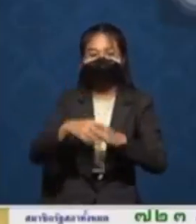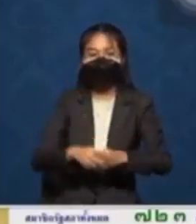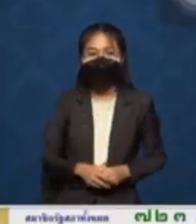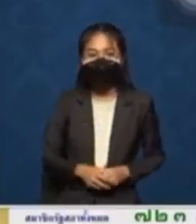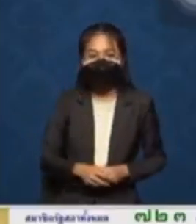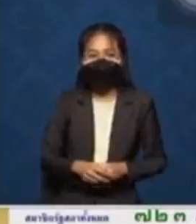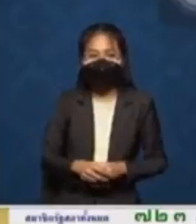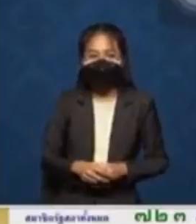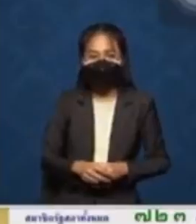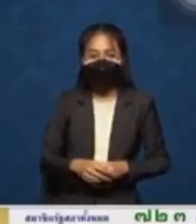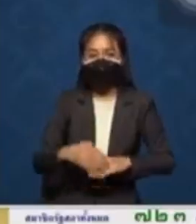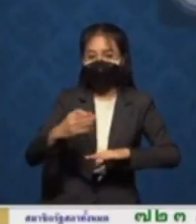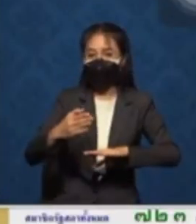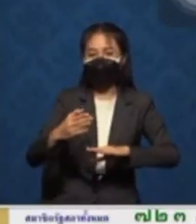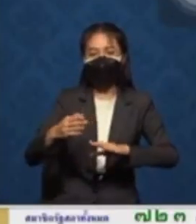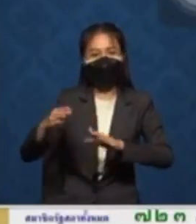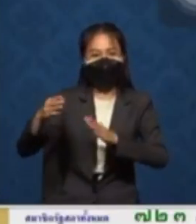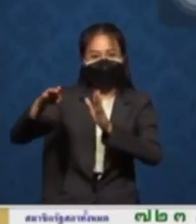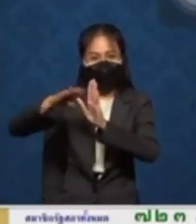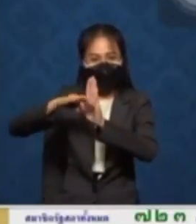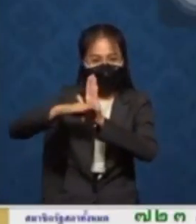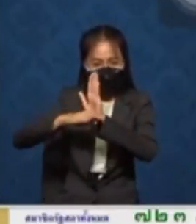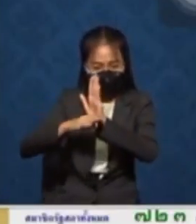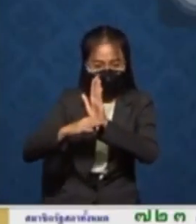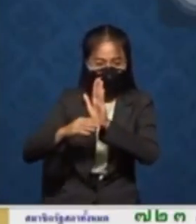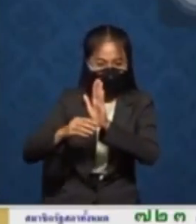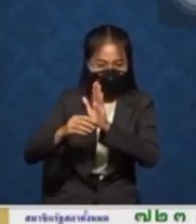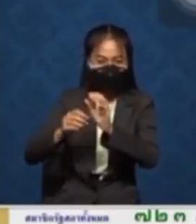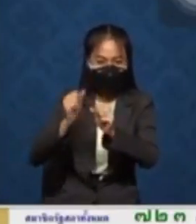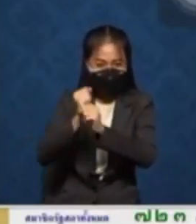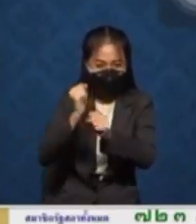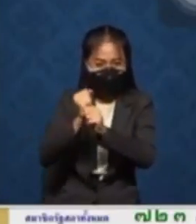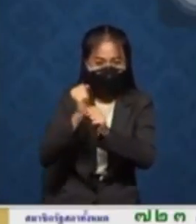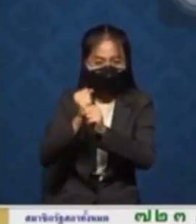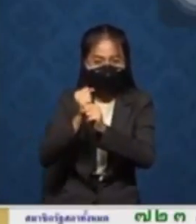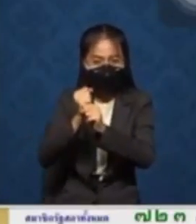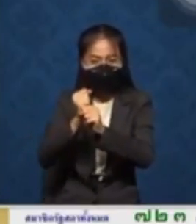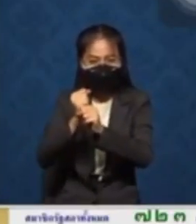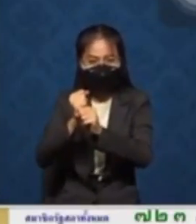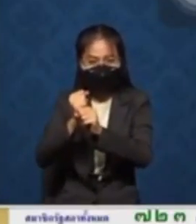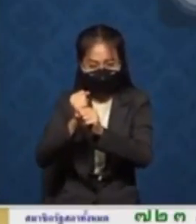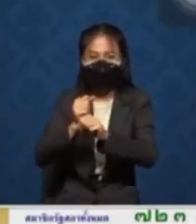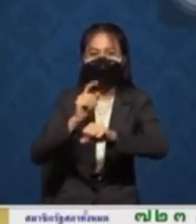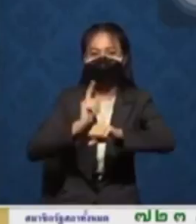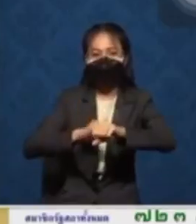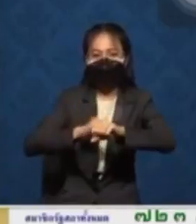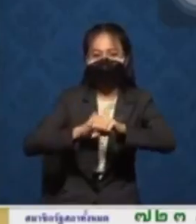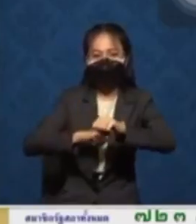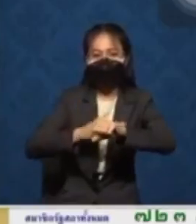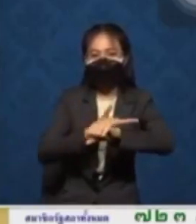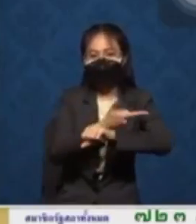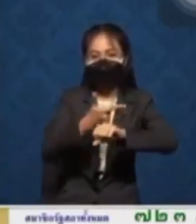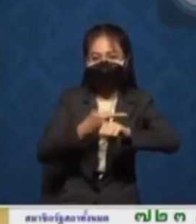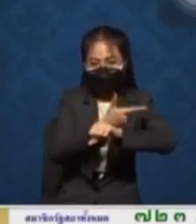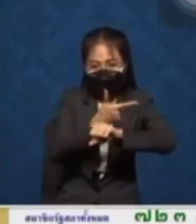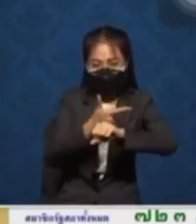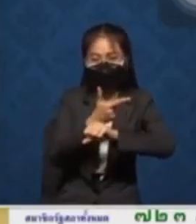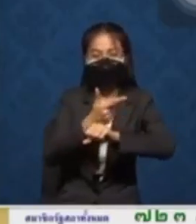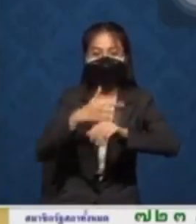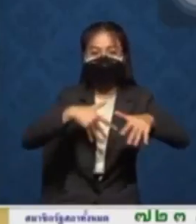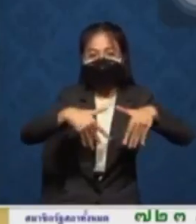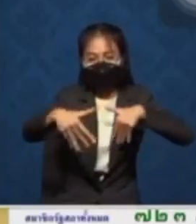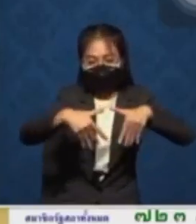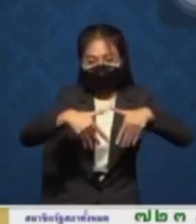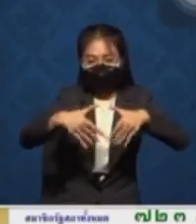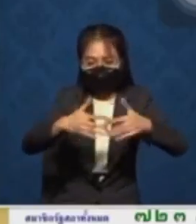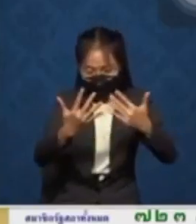ามันก็อาจจะต้องใช้เวลาเพราะถึงแม้เราจะไม่มีสมาชิกรัฐสภาท่านไหนมาสกัดกั้นกระบวนการนั้นกระบวนการนี้ก็ต้องอาศัยการที่ประชาชนนั้นต้องเข้า